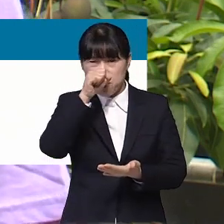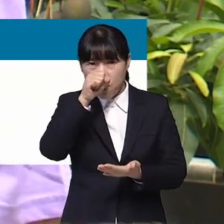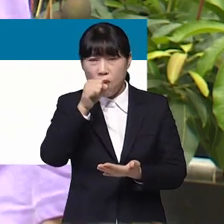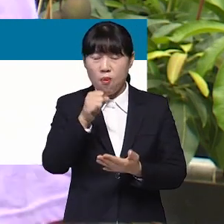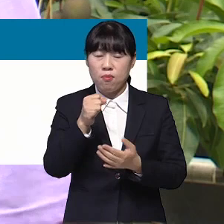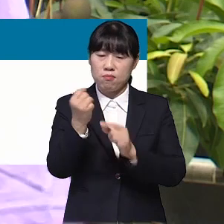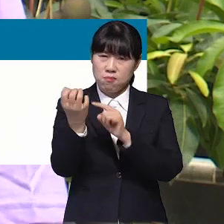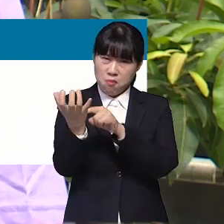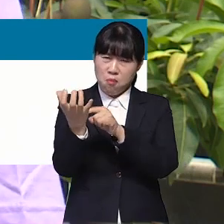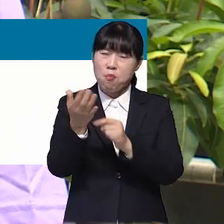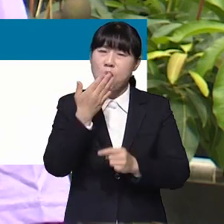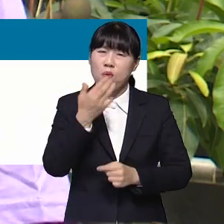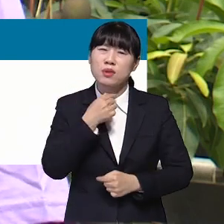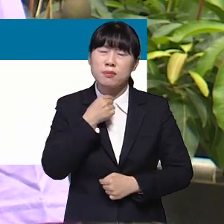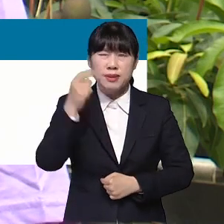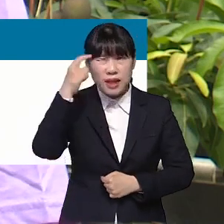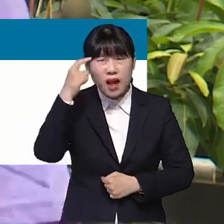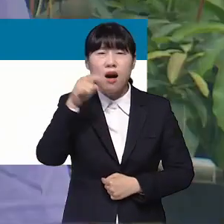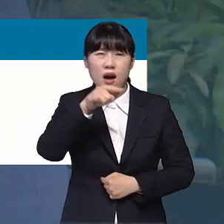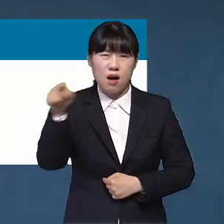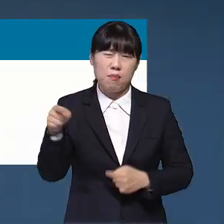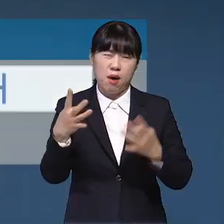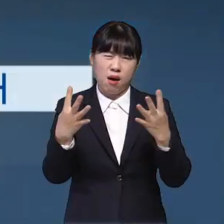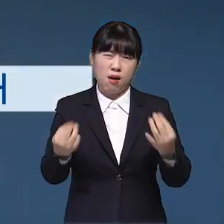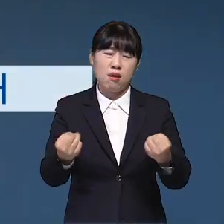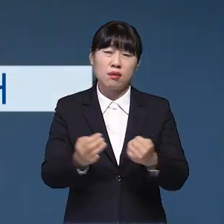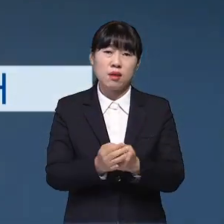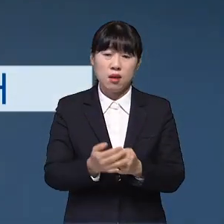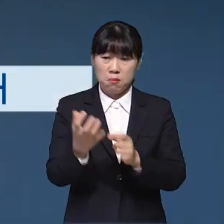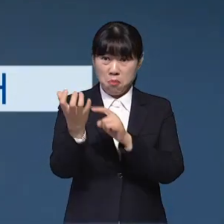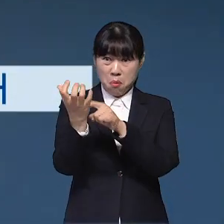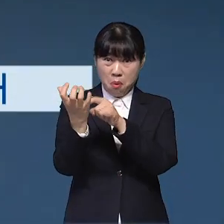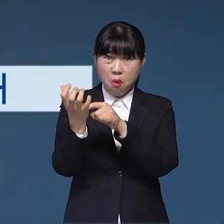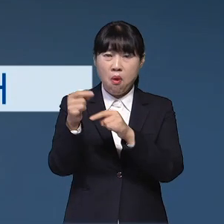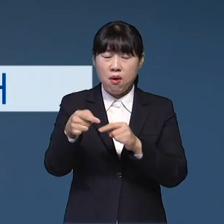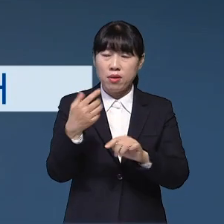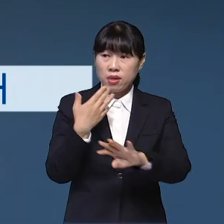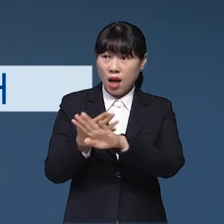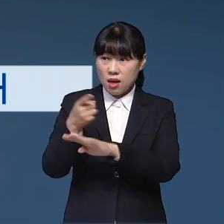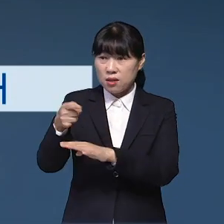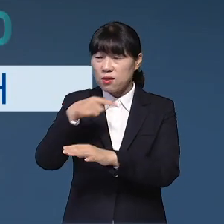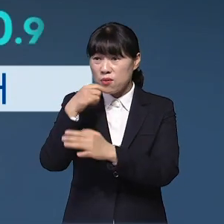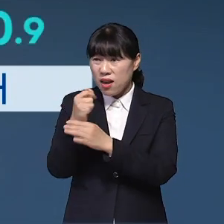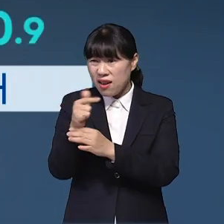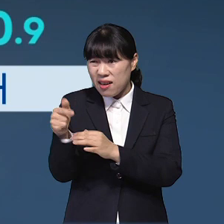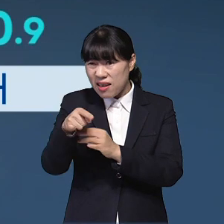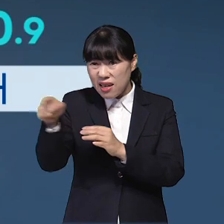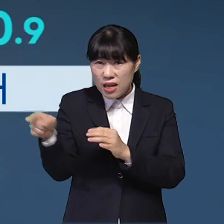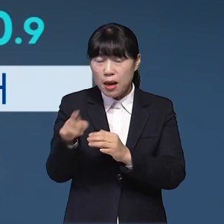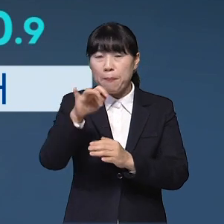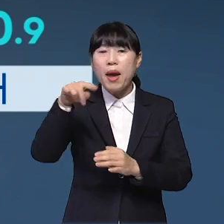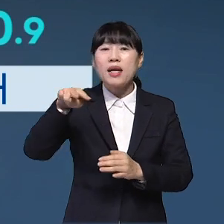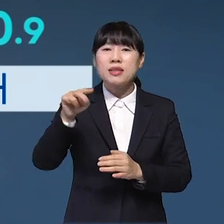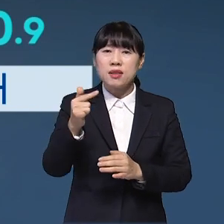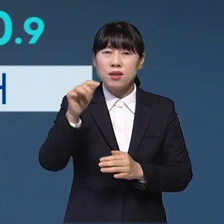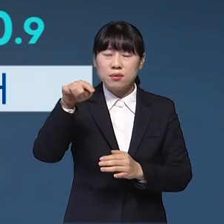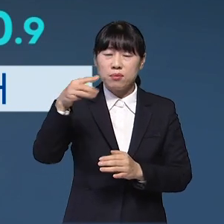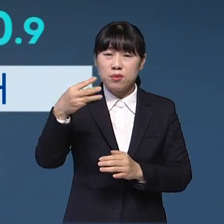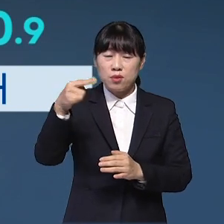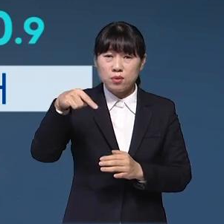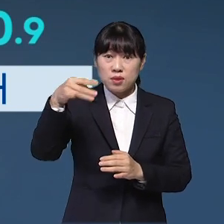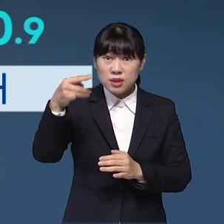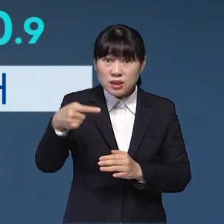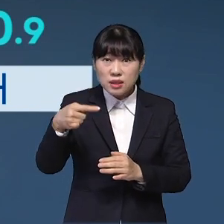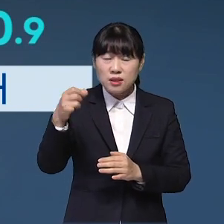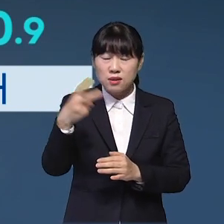라는 취지의 분들의 소비자들이 많습니다 망고는 다르나 열대 과일인 패션 플루트와 파파야 구아바